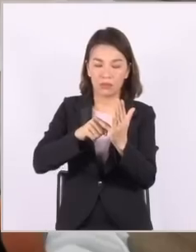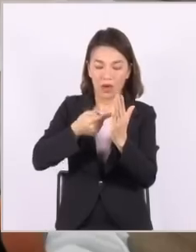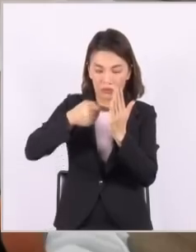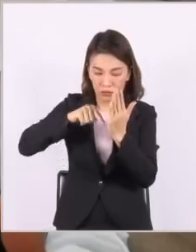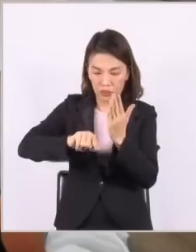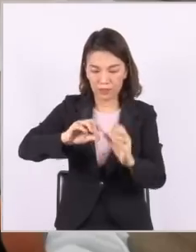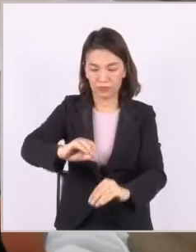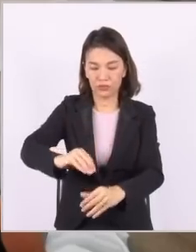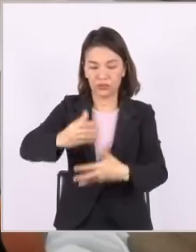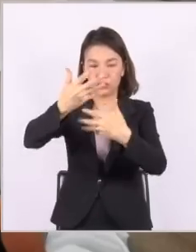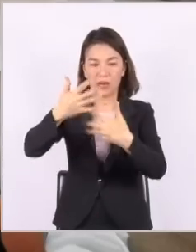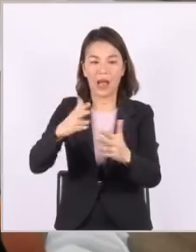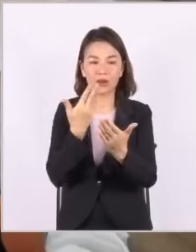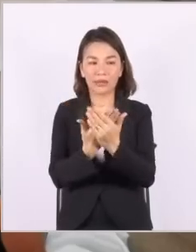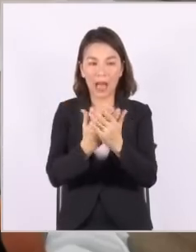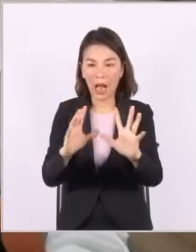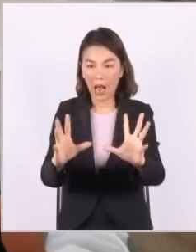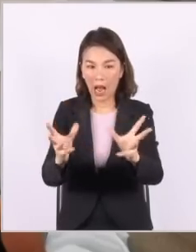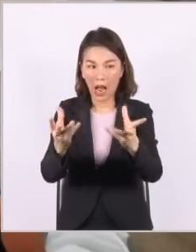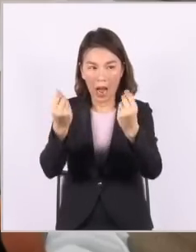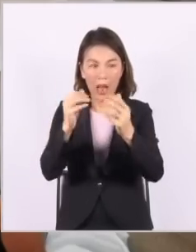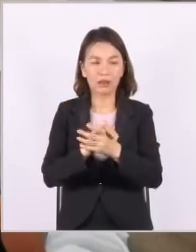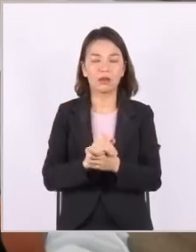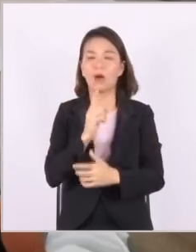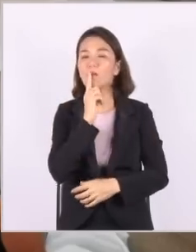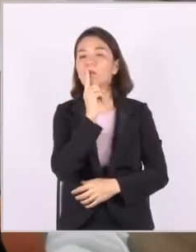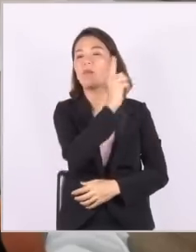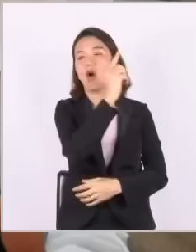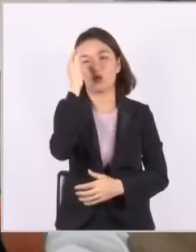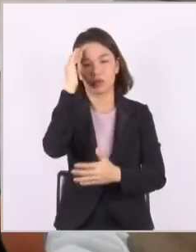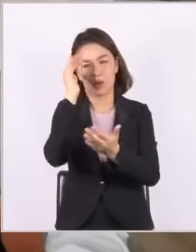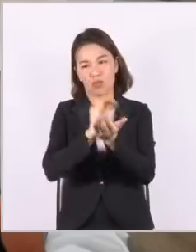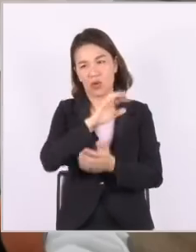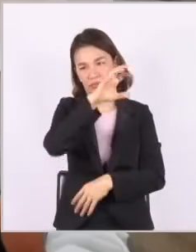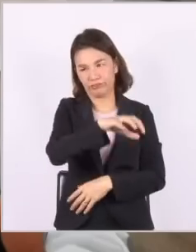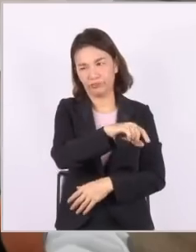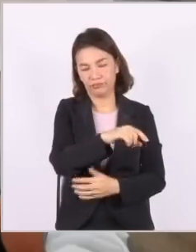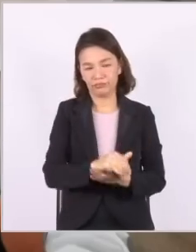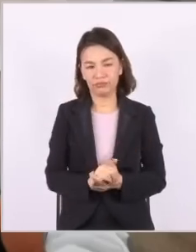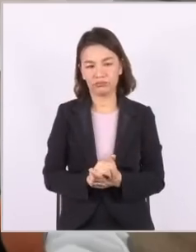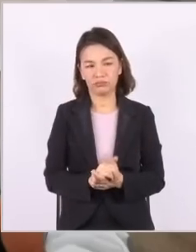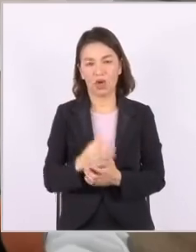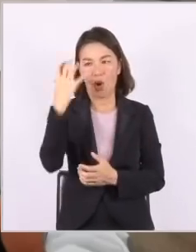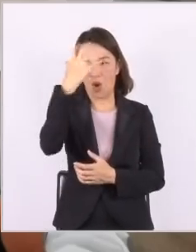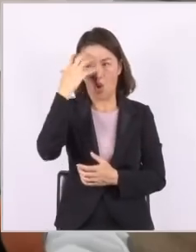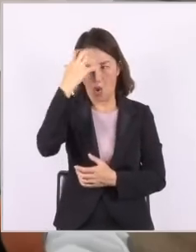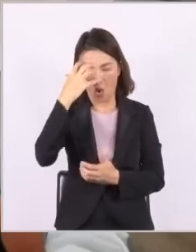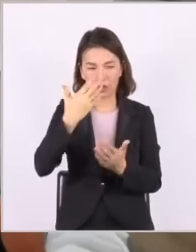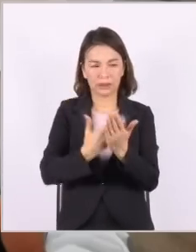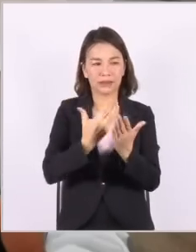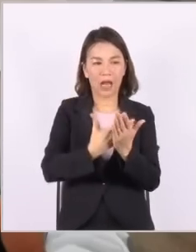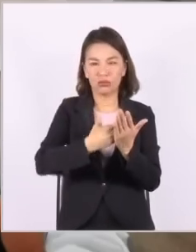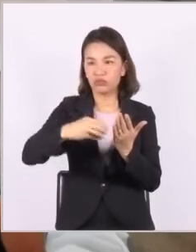รู้เลยว่าเงินในบัญชีมันหายไปเลยพากันขึ้นโรงพักว่าโดนมิจฉาชีพหลอกค่ะ